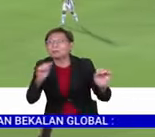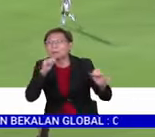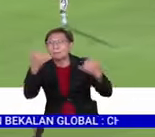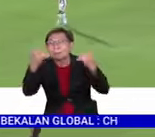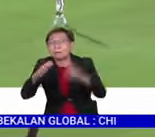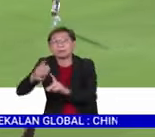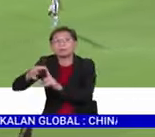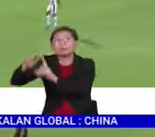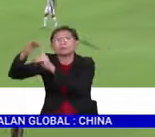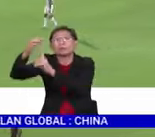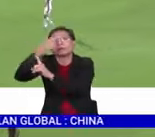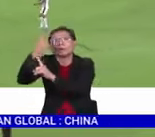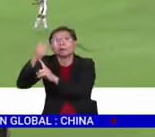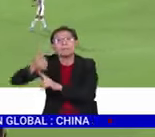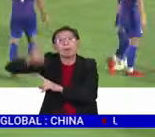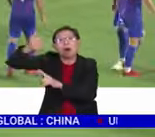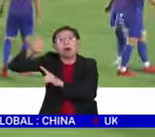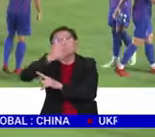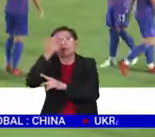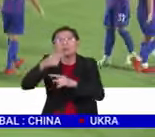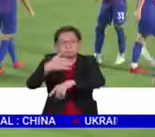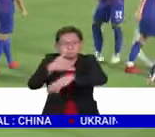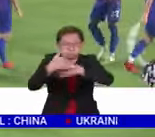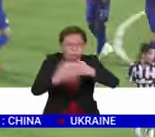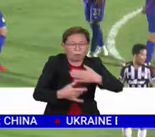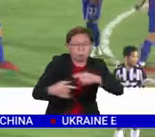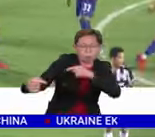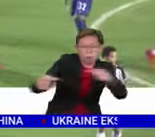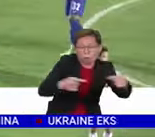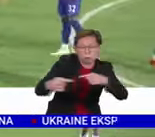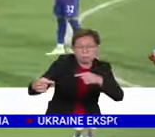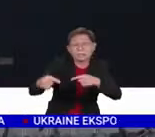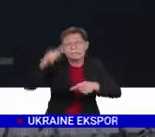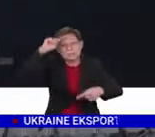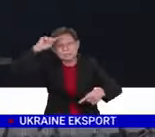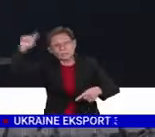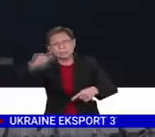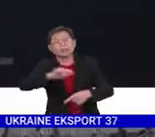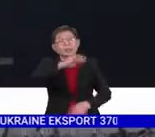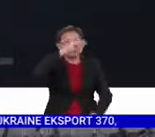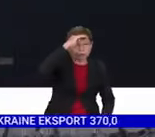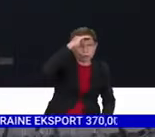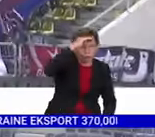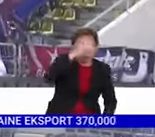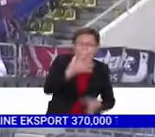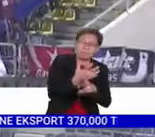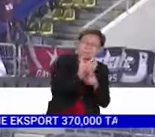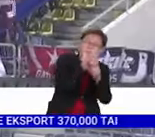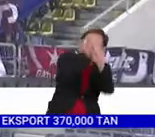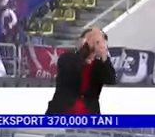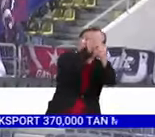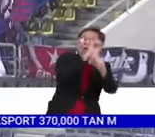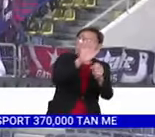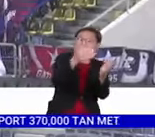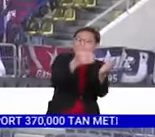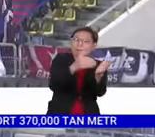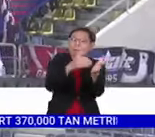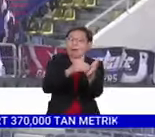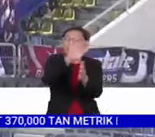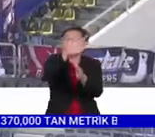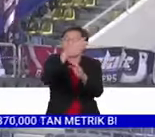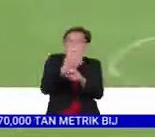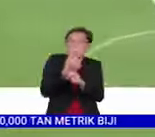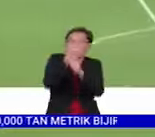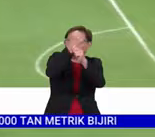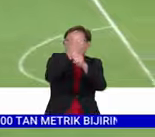direhatkan akibat kecederaan. Pada aksi di Stadium Sultan Mizan Zainal Abidin itu, JDT melaka kemenangan kelima berturut-turut